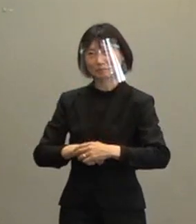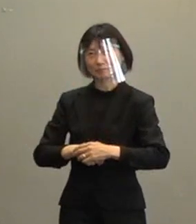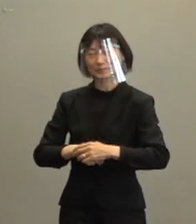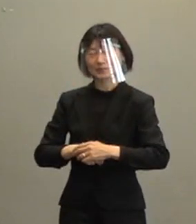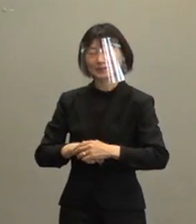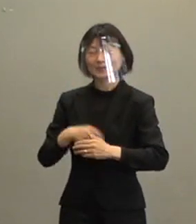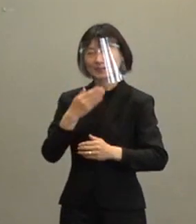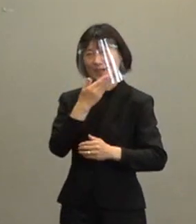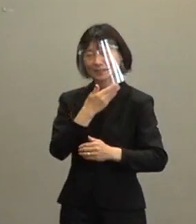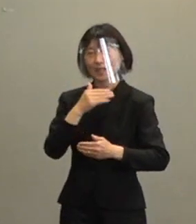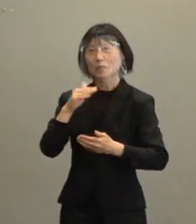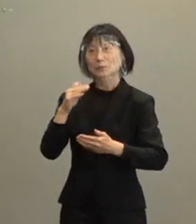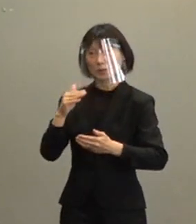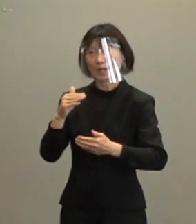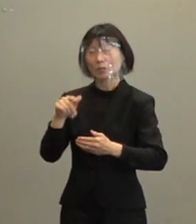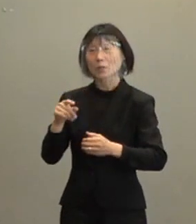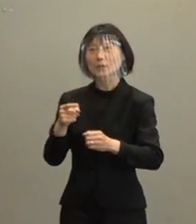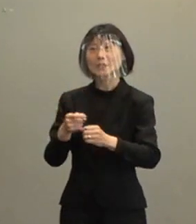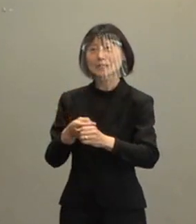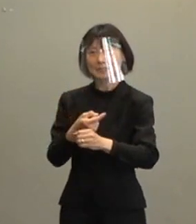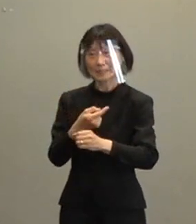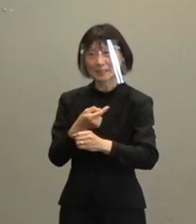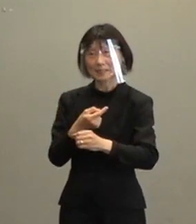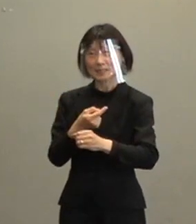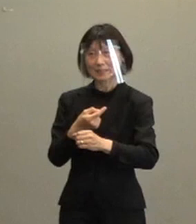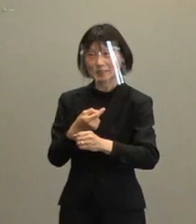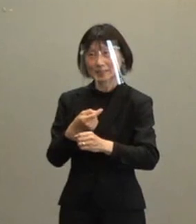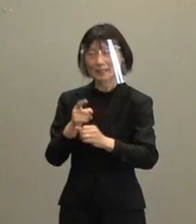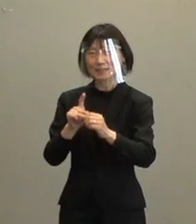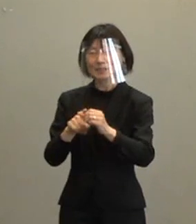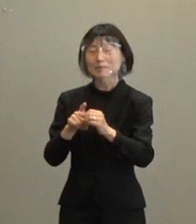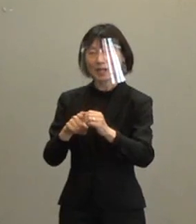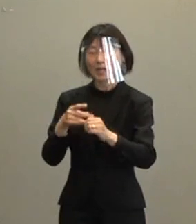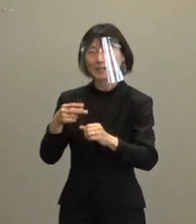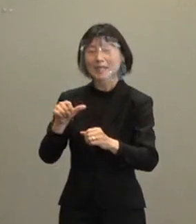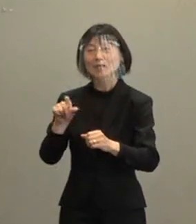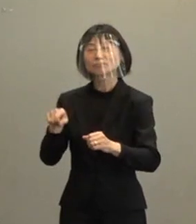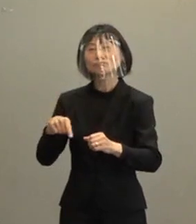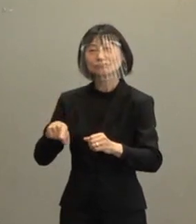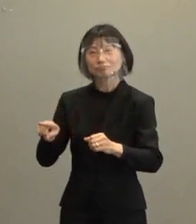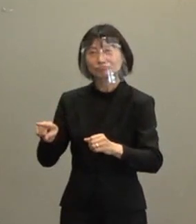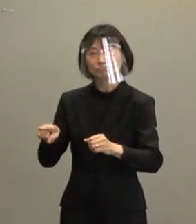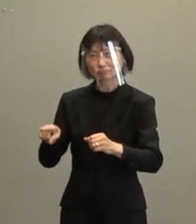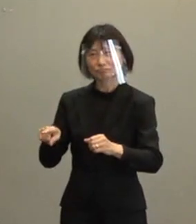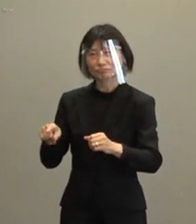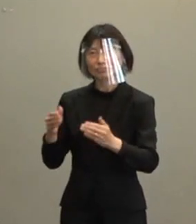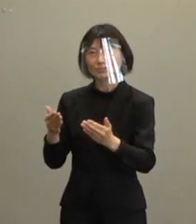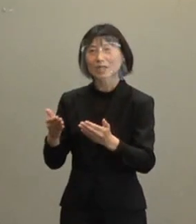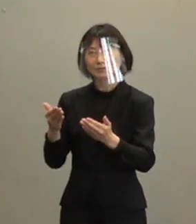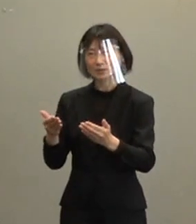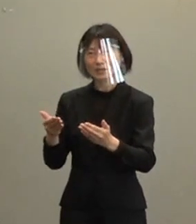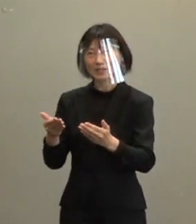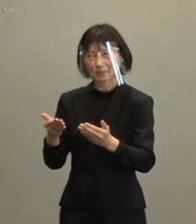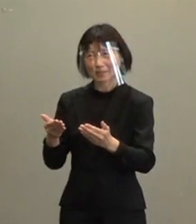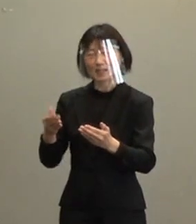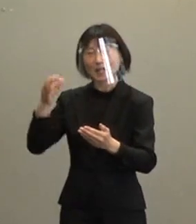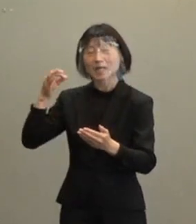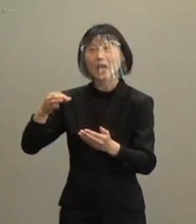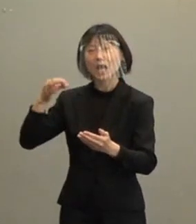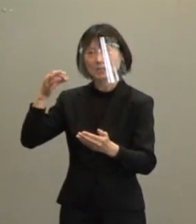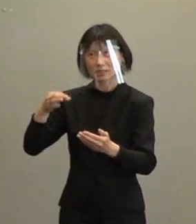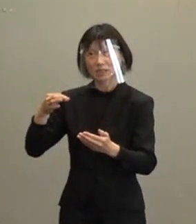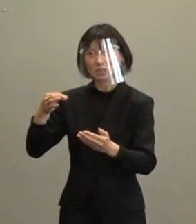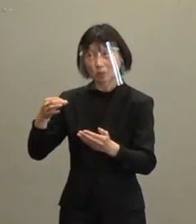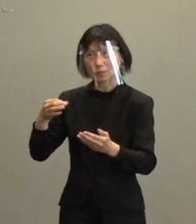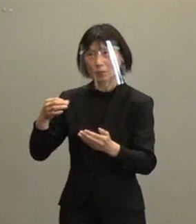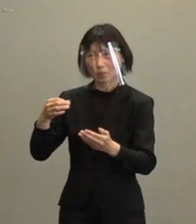事なことはですね、これを機に、チバニアンの、学術的価値であったり、もしくは